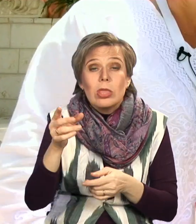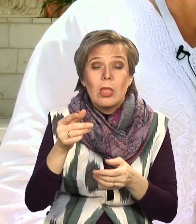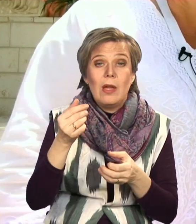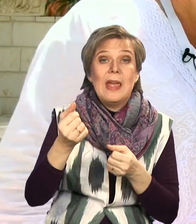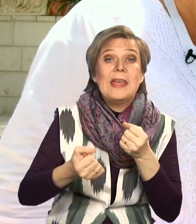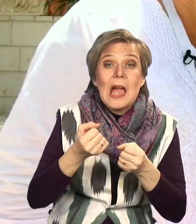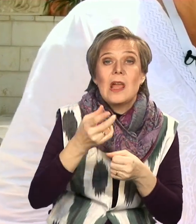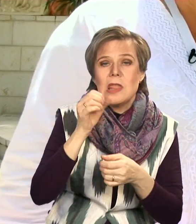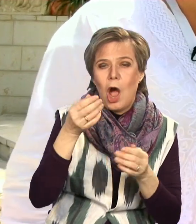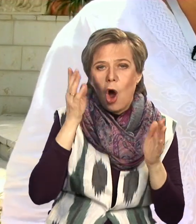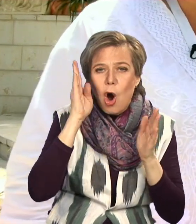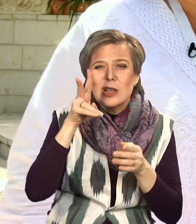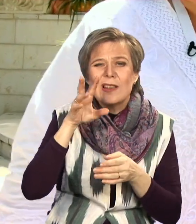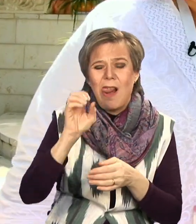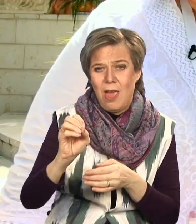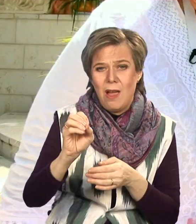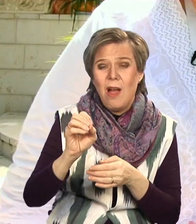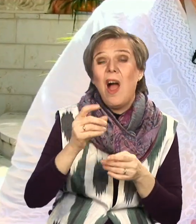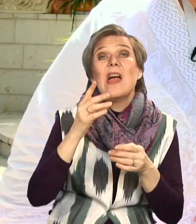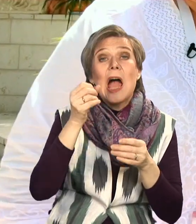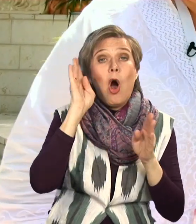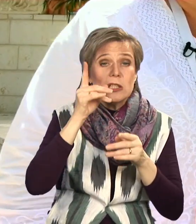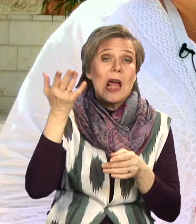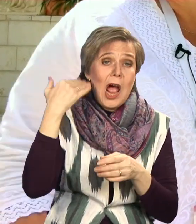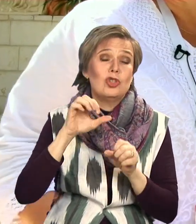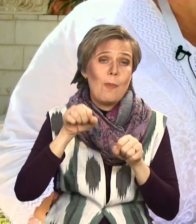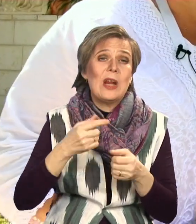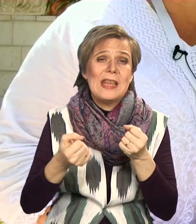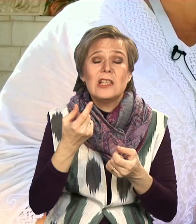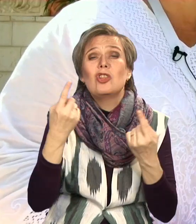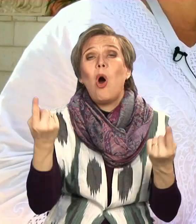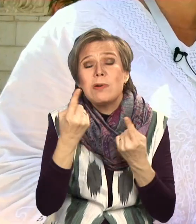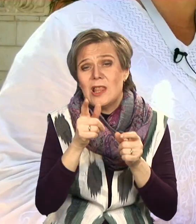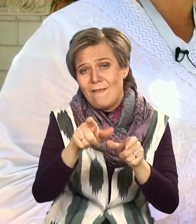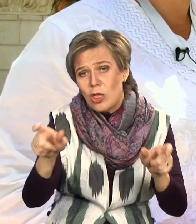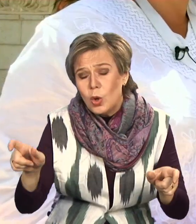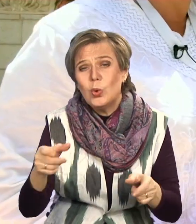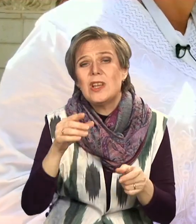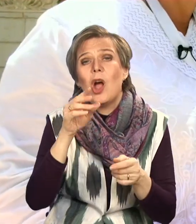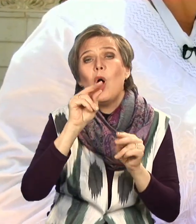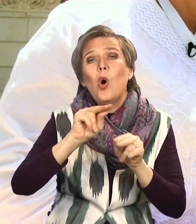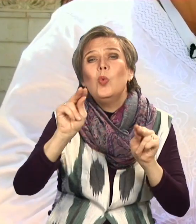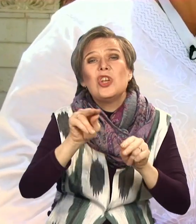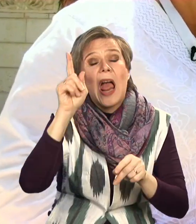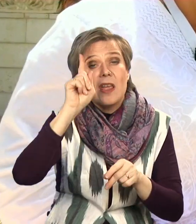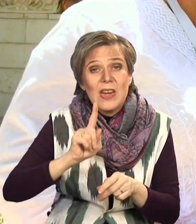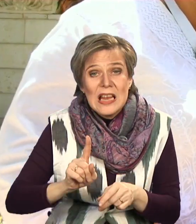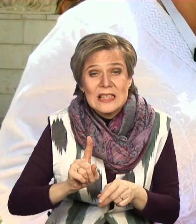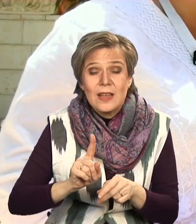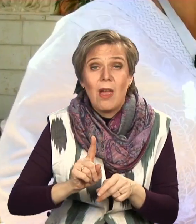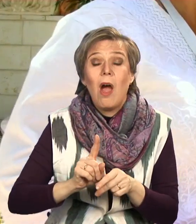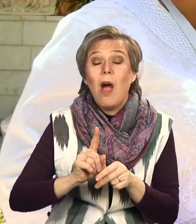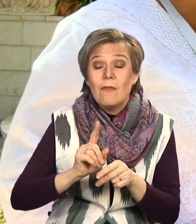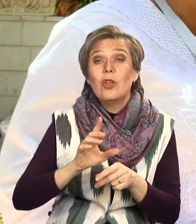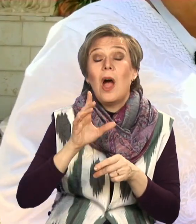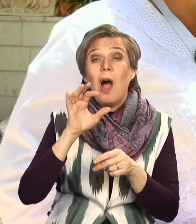На осле могли ездить раввины, могли ездить простолюдины. И вот в исполнении пророчества Христос говорит, пойдите там в Вифагия, наверху этой горы есть